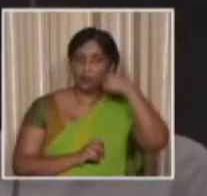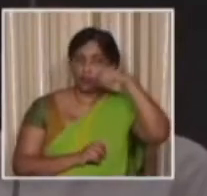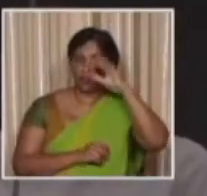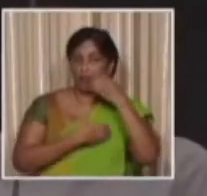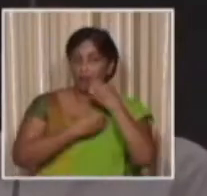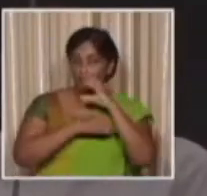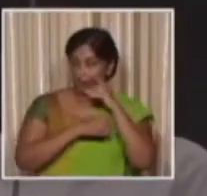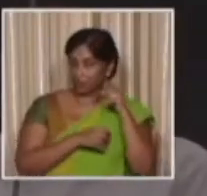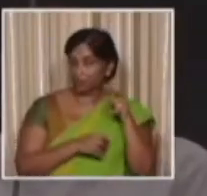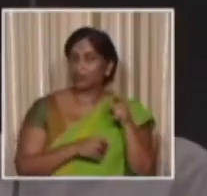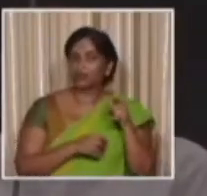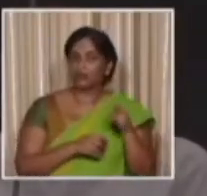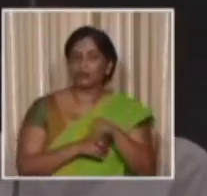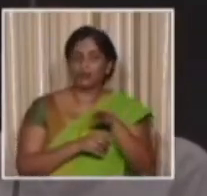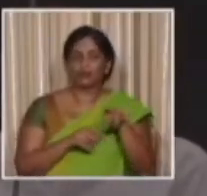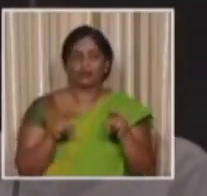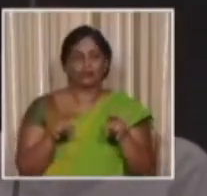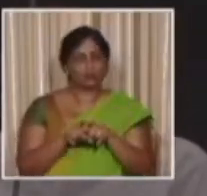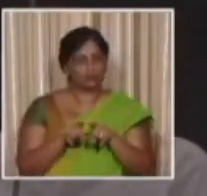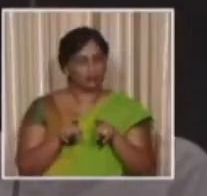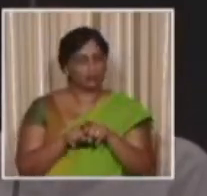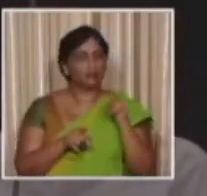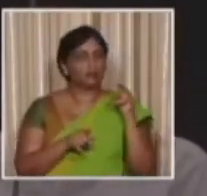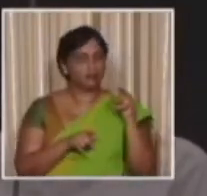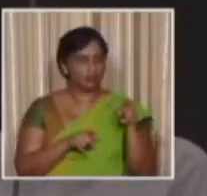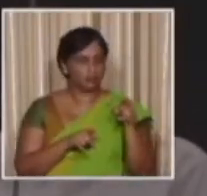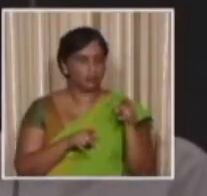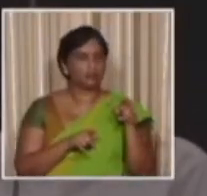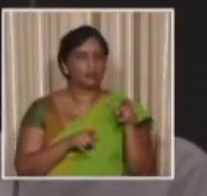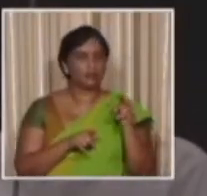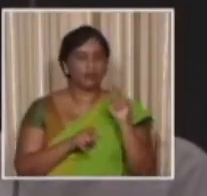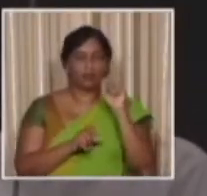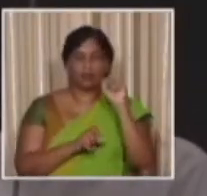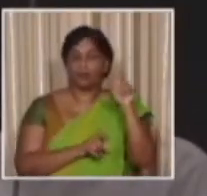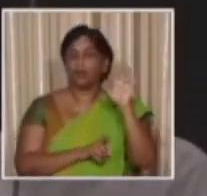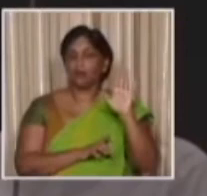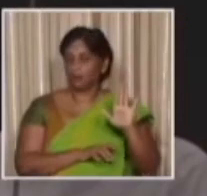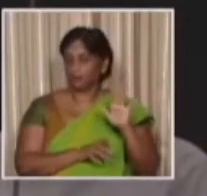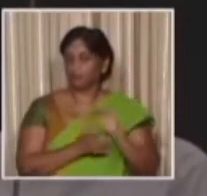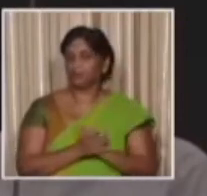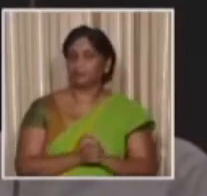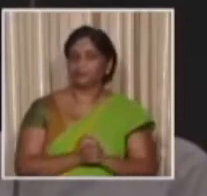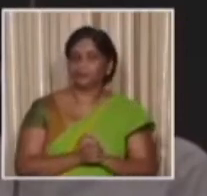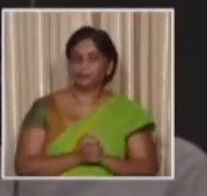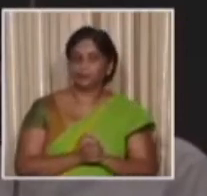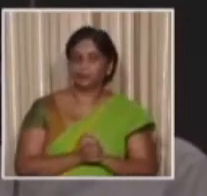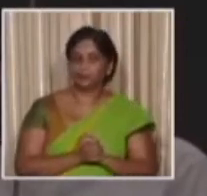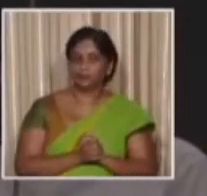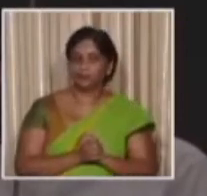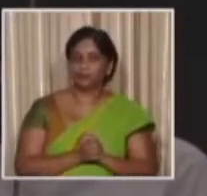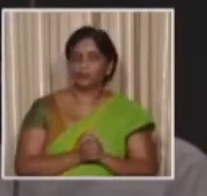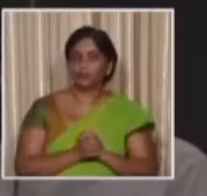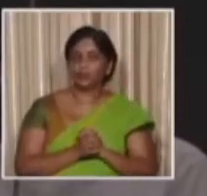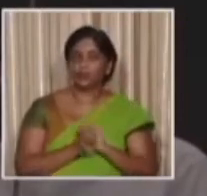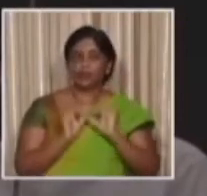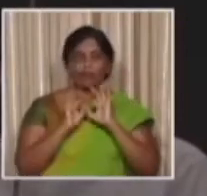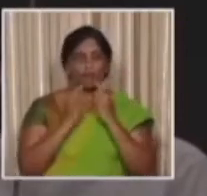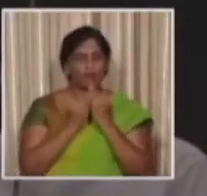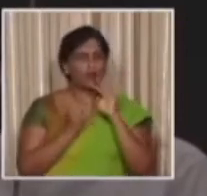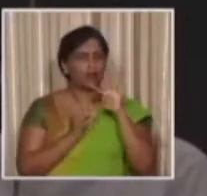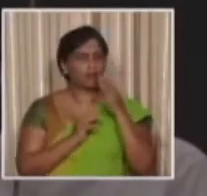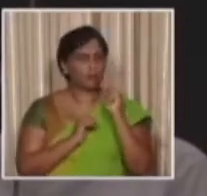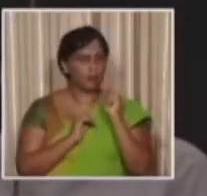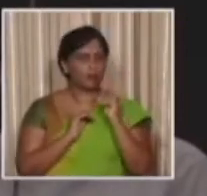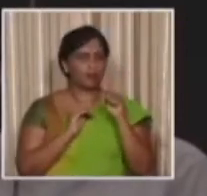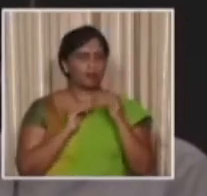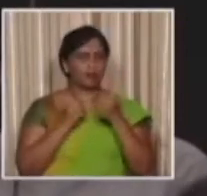எழுந்தன அந்த இடத்தில் வாழ்கின்ற மக்கள் ஏறத்தாழ 450 குடும்பங்களை எழுப்ப வேண்டும் என்பதான சில தீர்மானங்கள் எடுக்கப்பட்டன இத்தகைய ஒரு